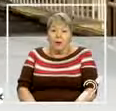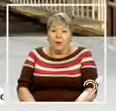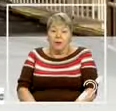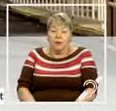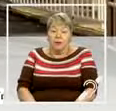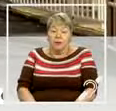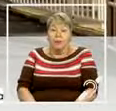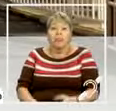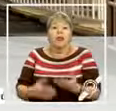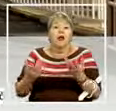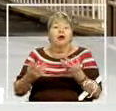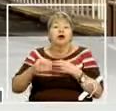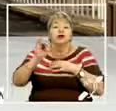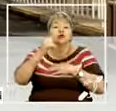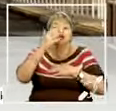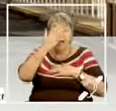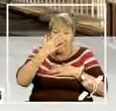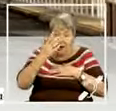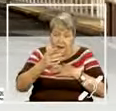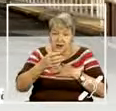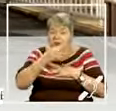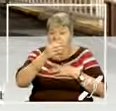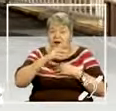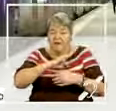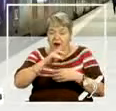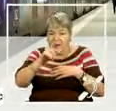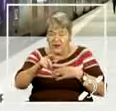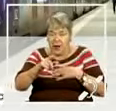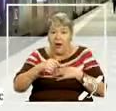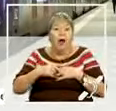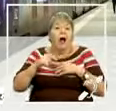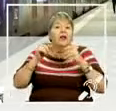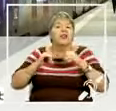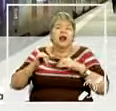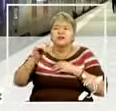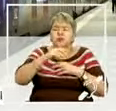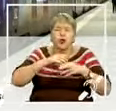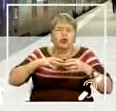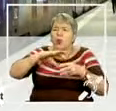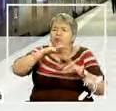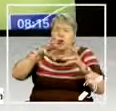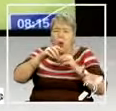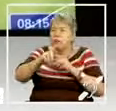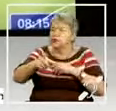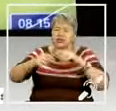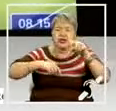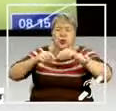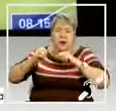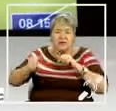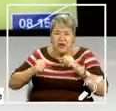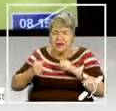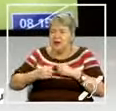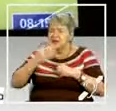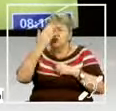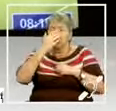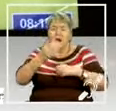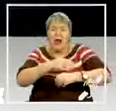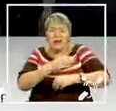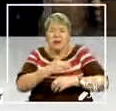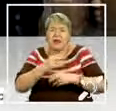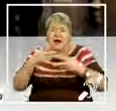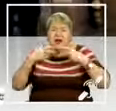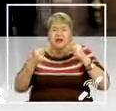este joia neagră în hexagon transporturile în comun circulația Feroviară școlile primare și grădinițele